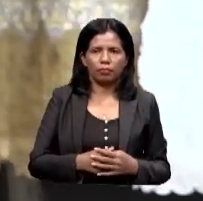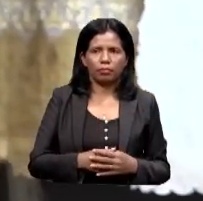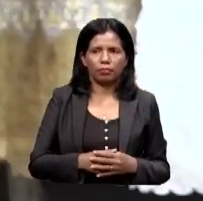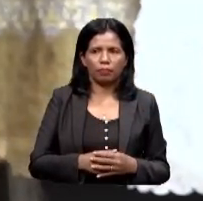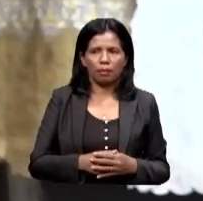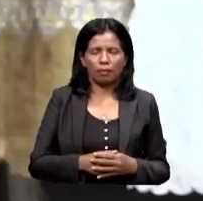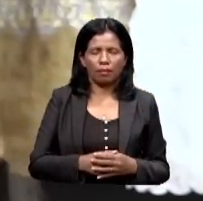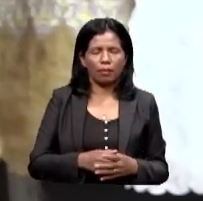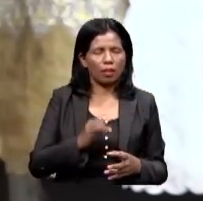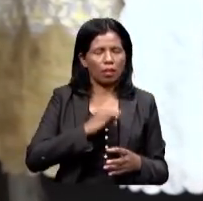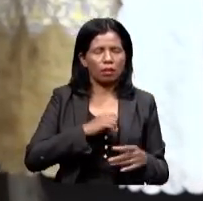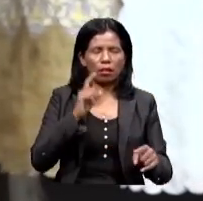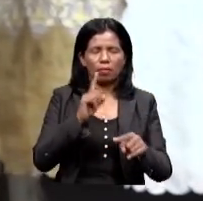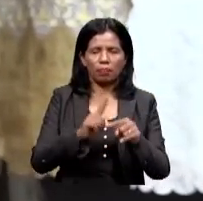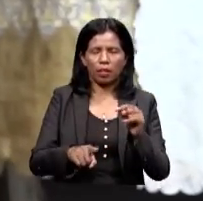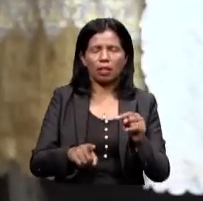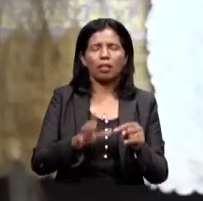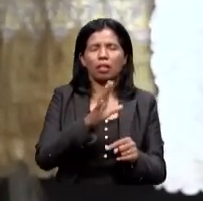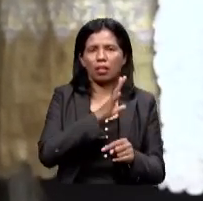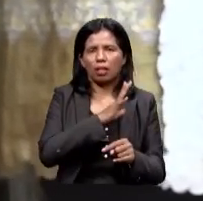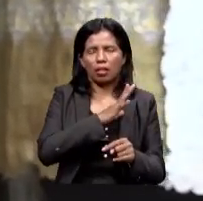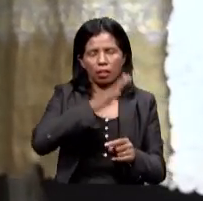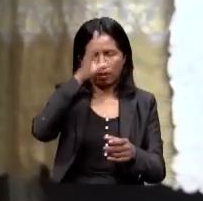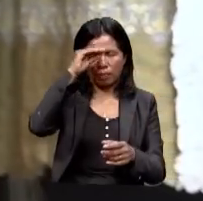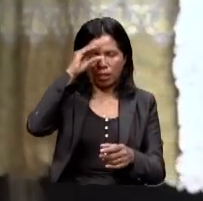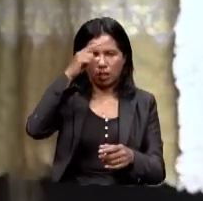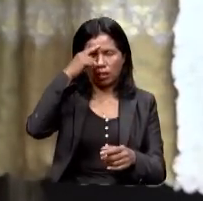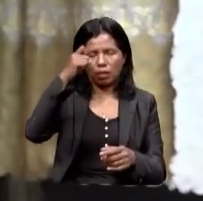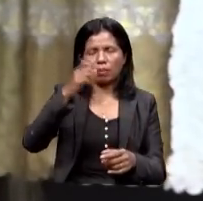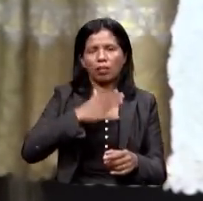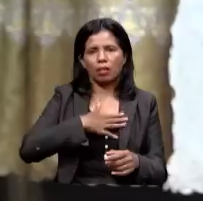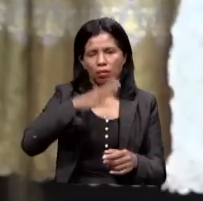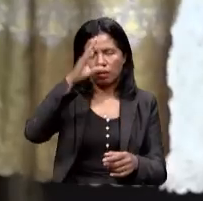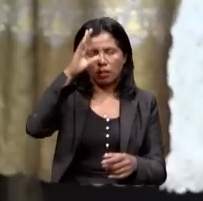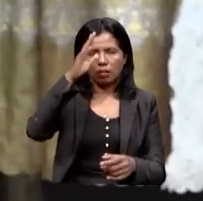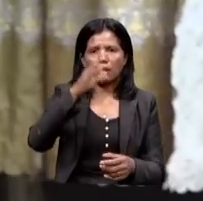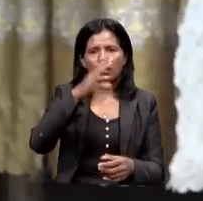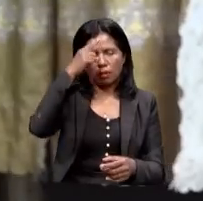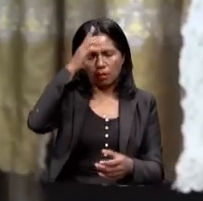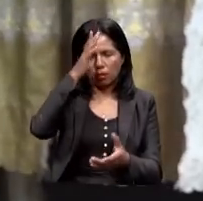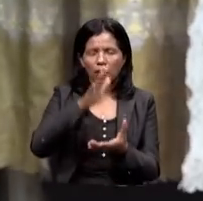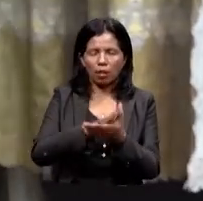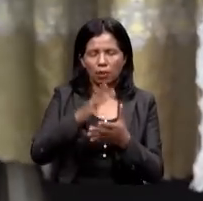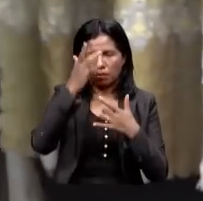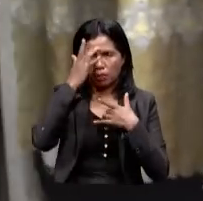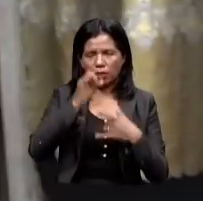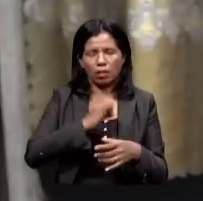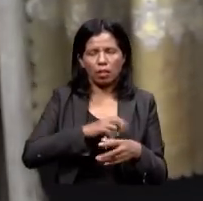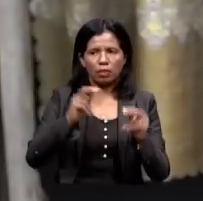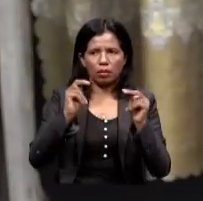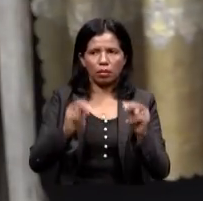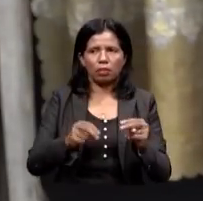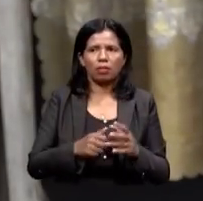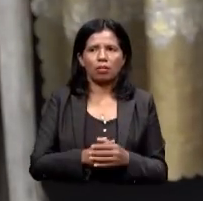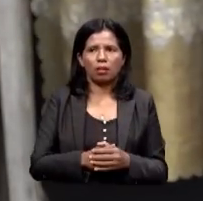Hau la beli larmeti mana ni, tamen ikon esau nan sana. Larmeti mana la beli. Hau tenser pila, hanuin hanu laran tenser pila.